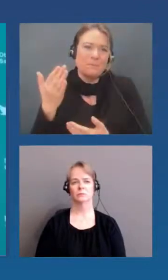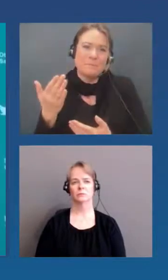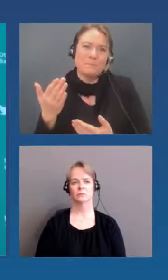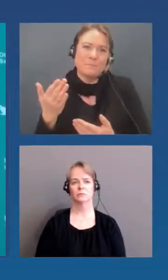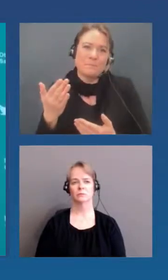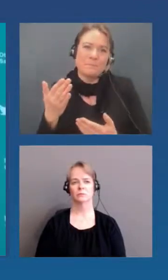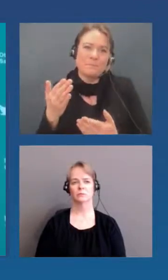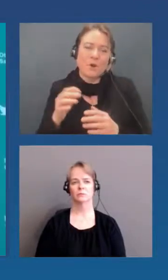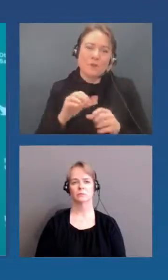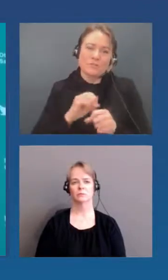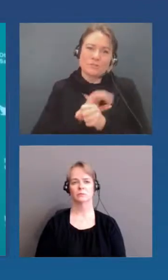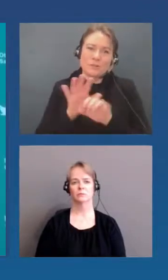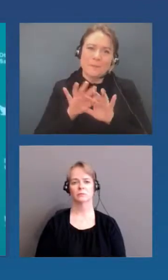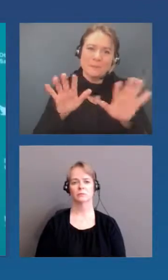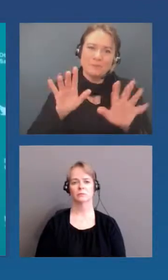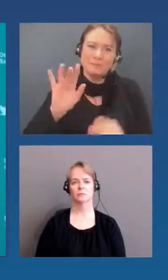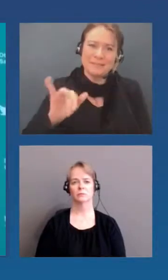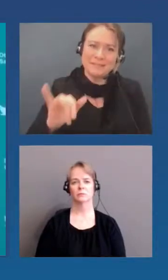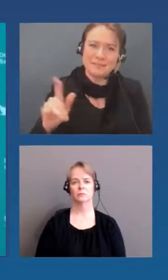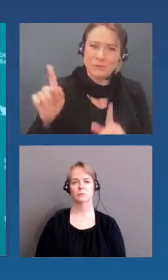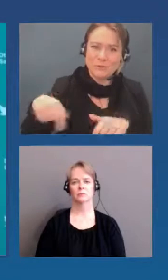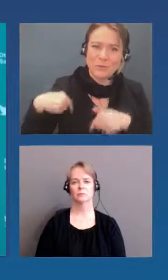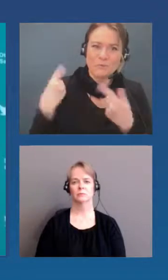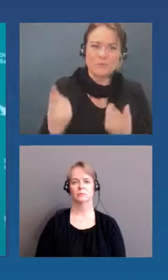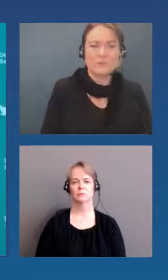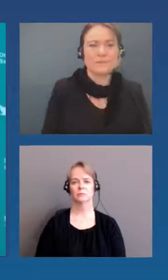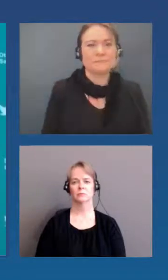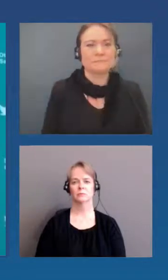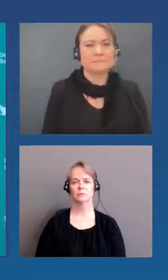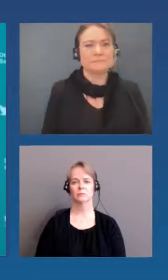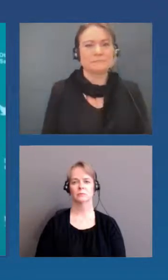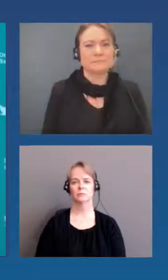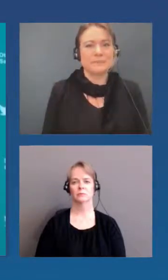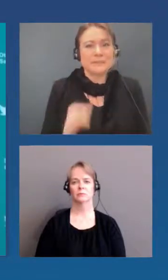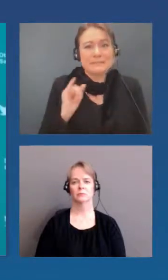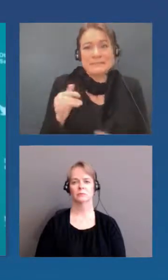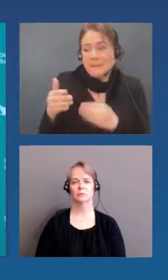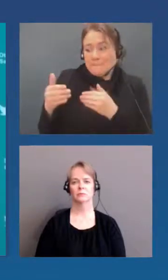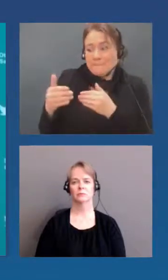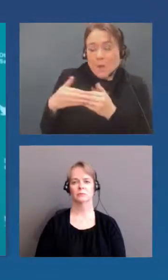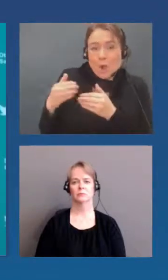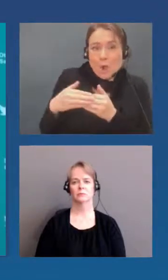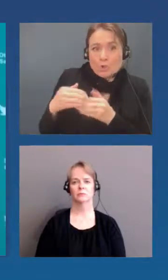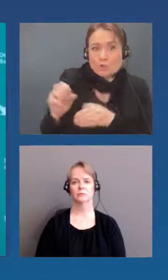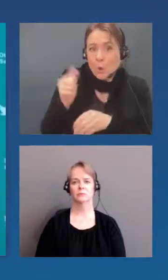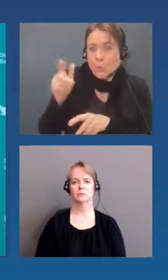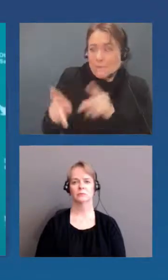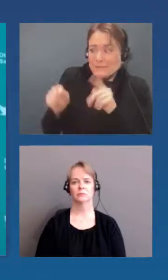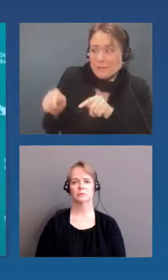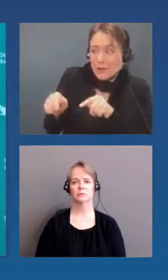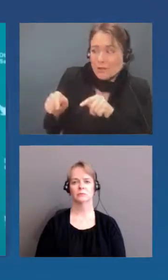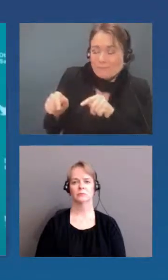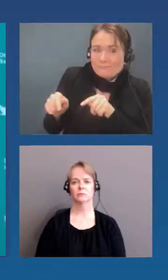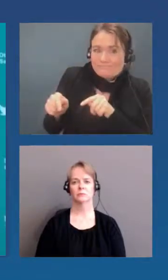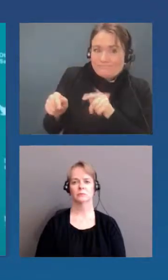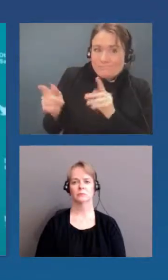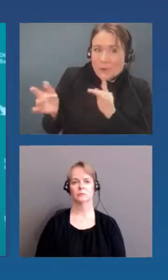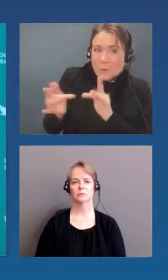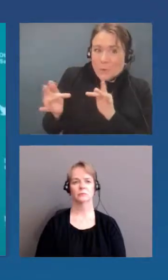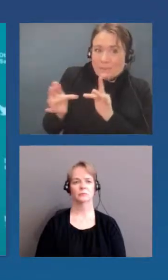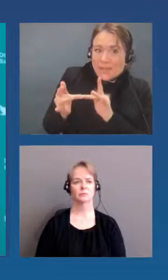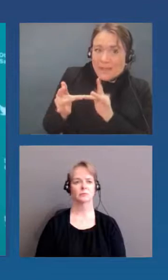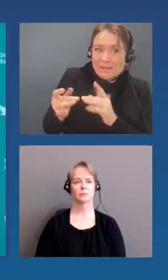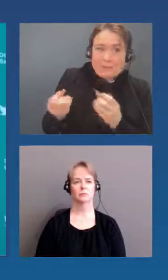la pandémie parce que c'est où nous sommes près aux autres. Nous avons le contact étroit,